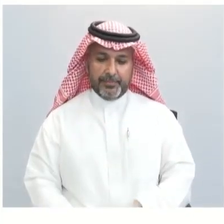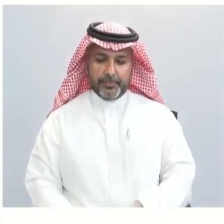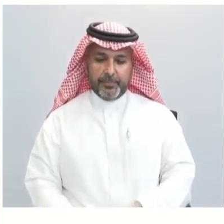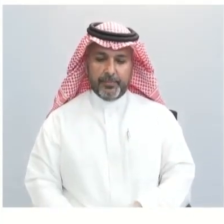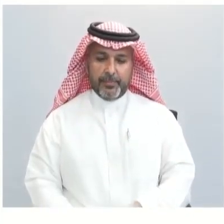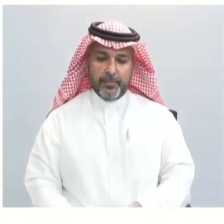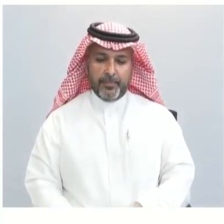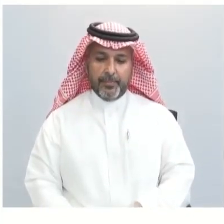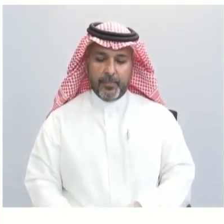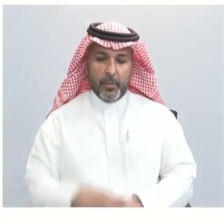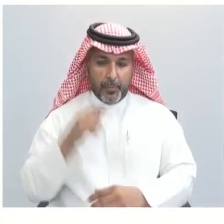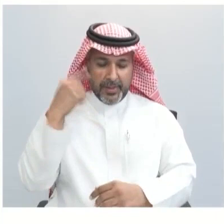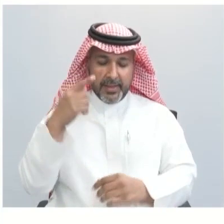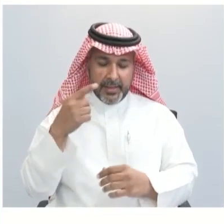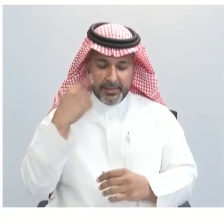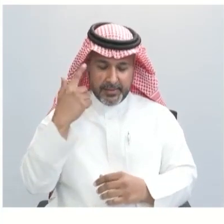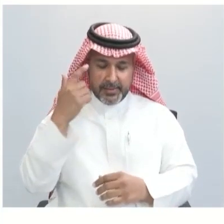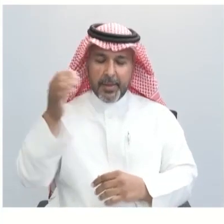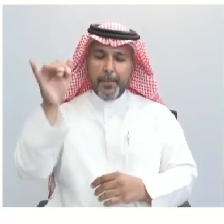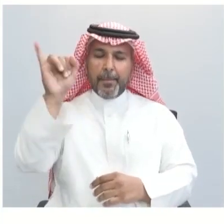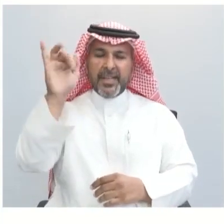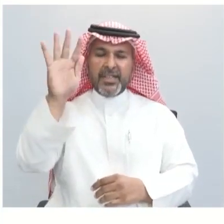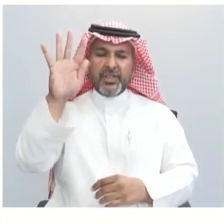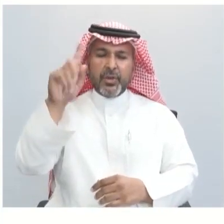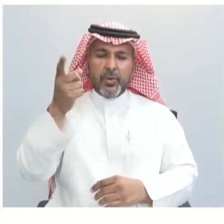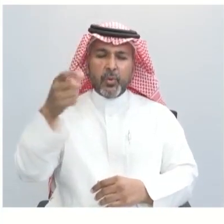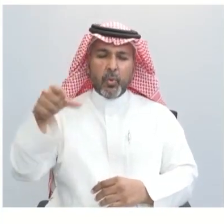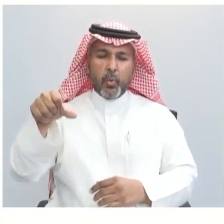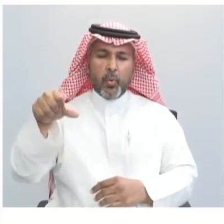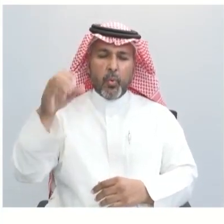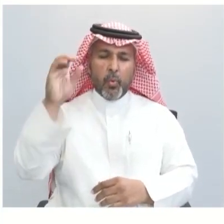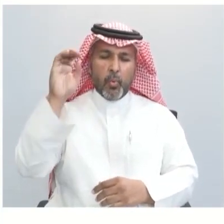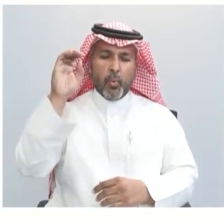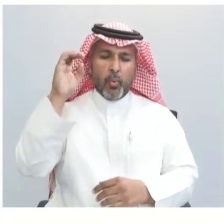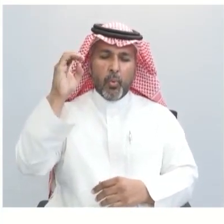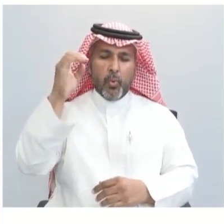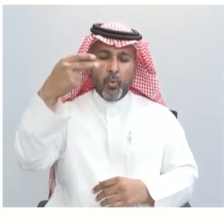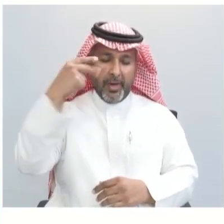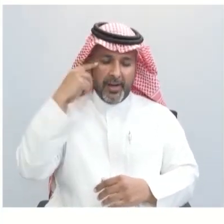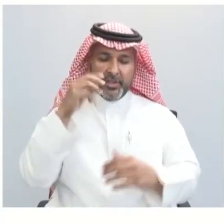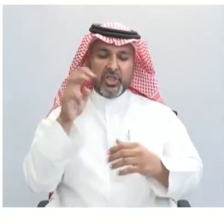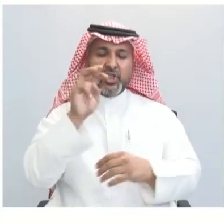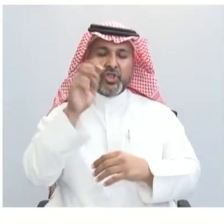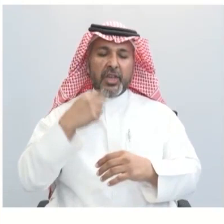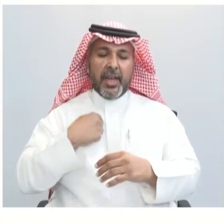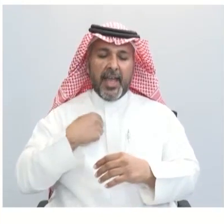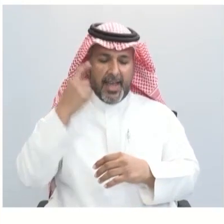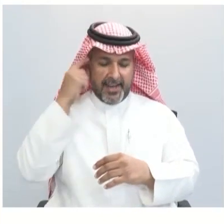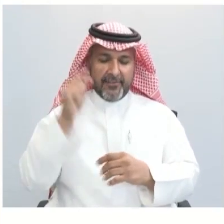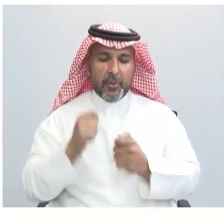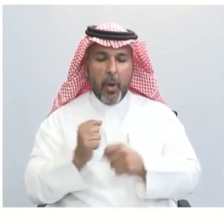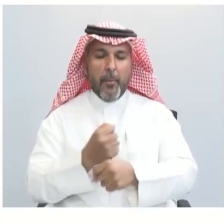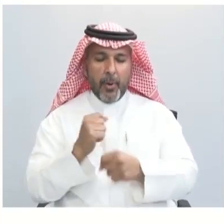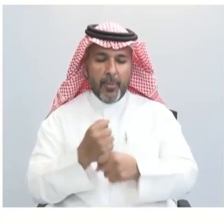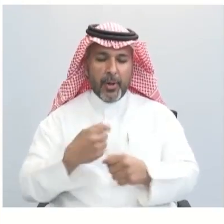حول علامتك التجارية. أنواع رسائل البريد الإلكتروني التسويقية، أولاً الرسائل